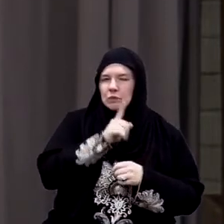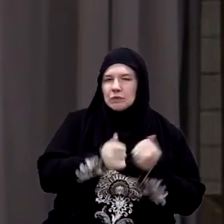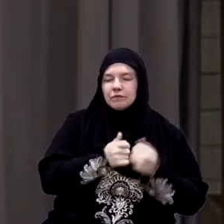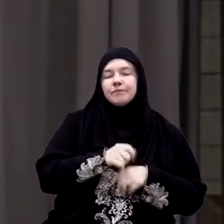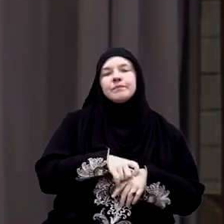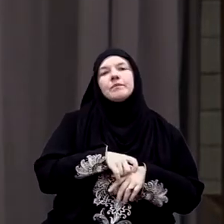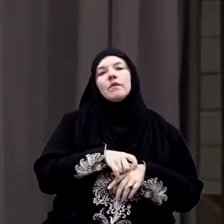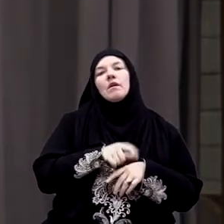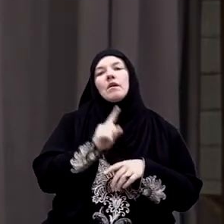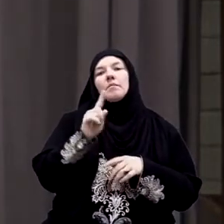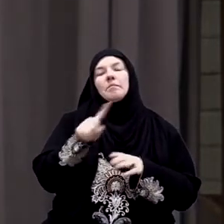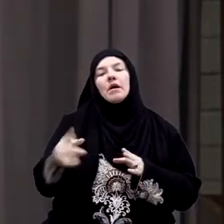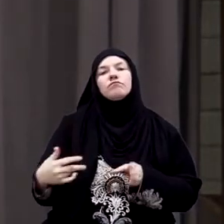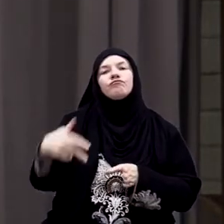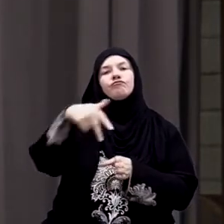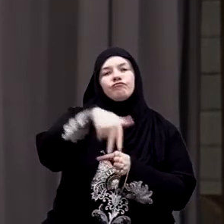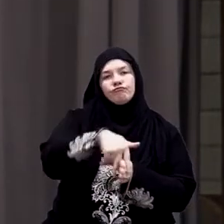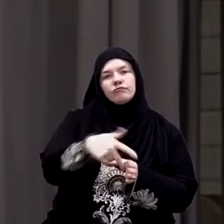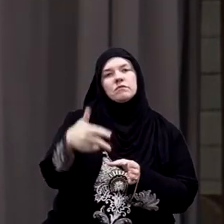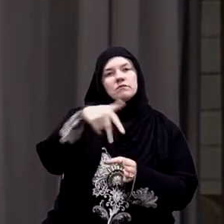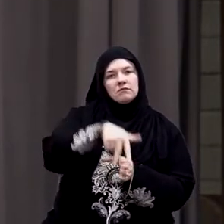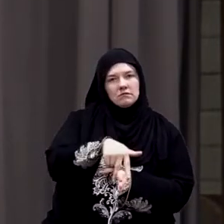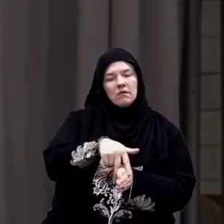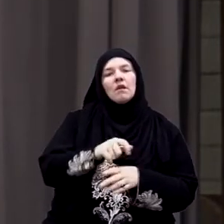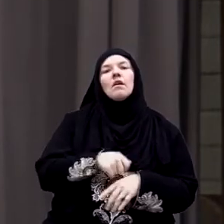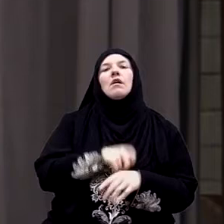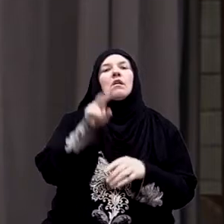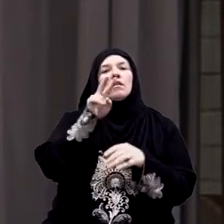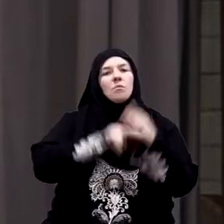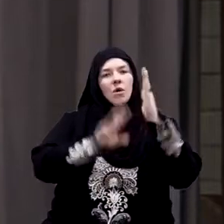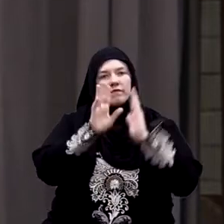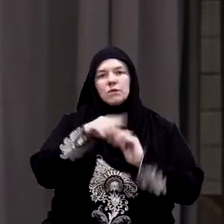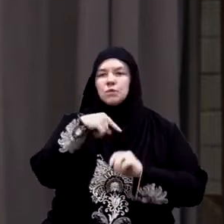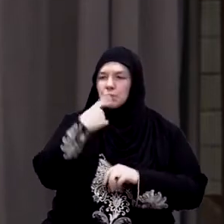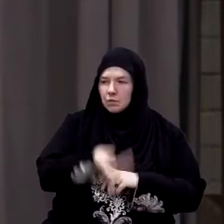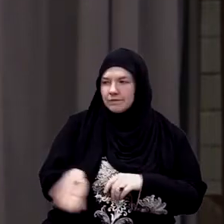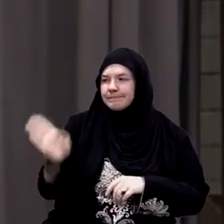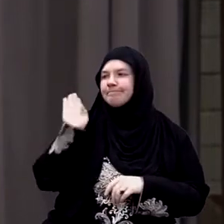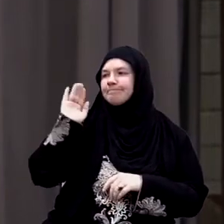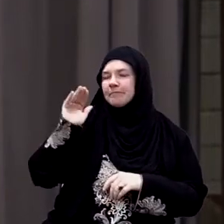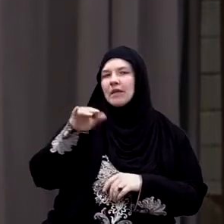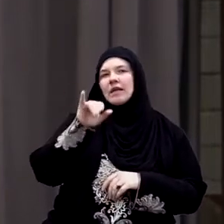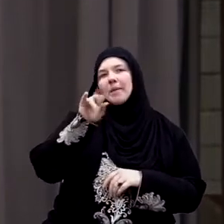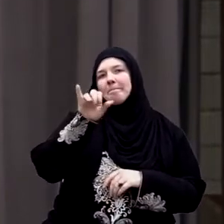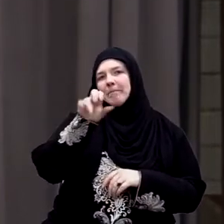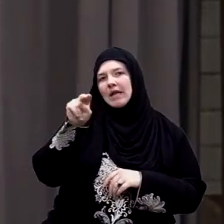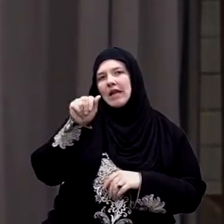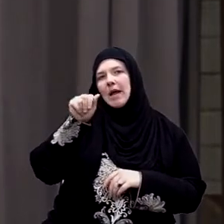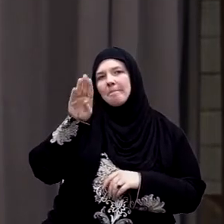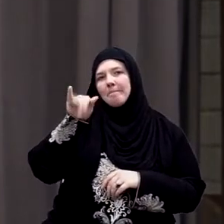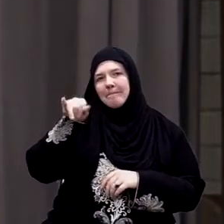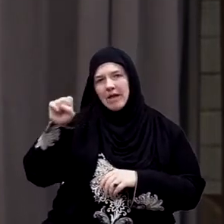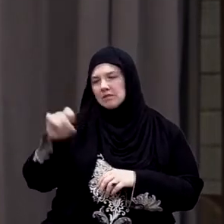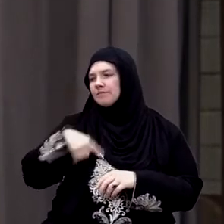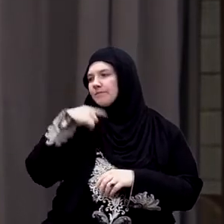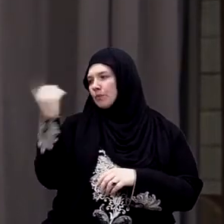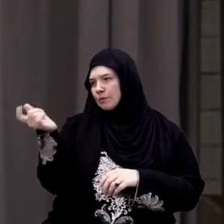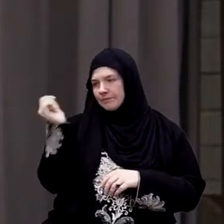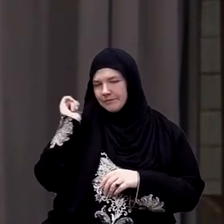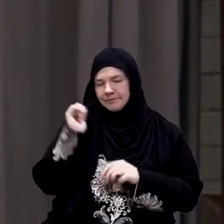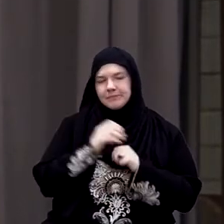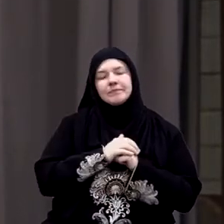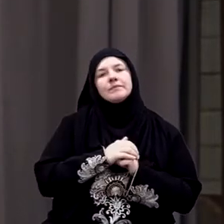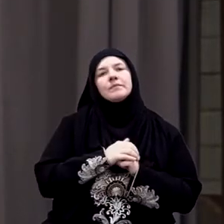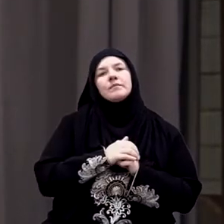the Prophet sallallahu alaihi wasallam told him, Ya bunayya, إِنِّي مُعَلِّمُكَ